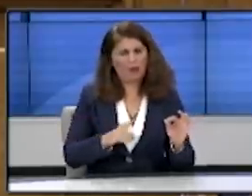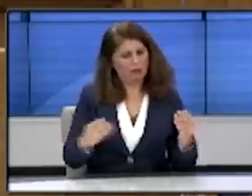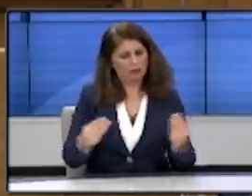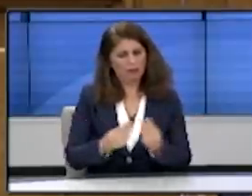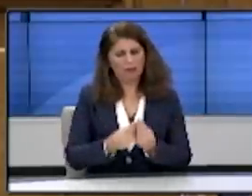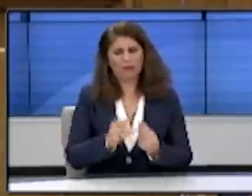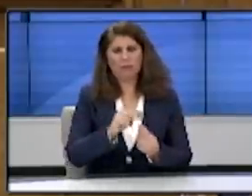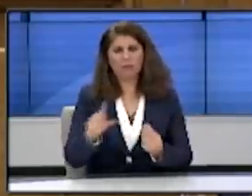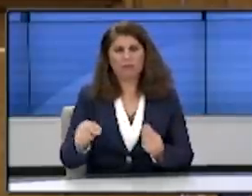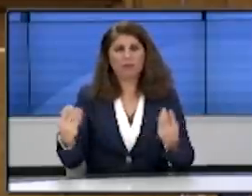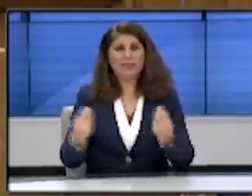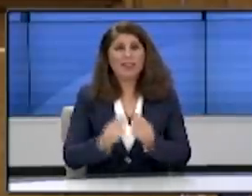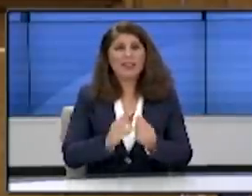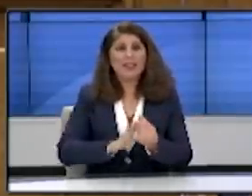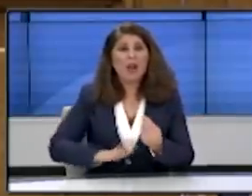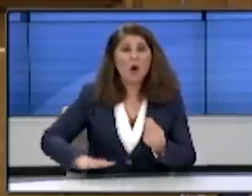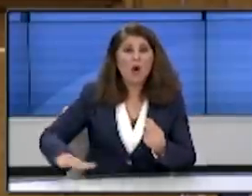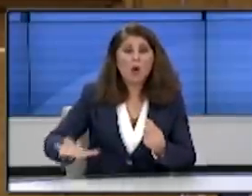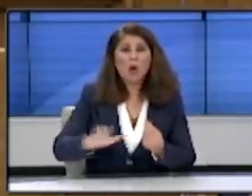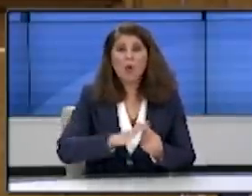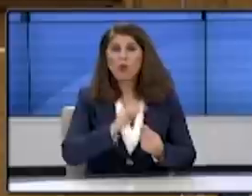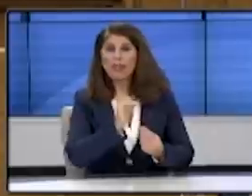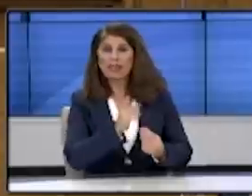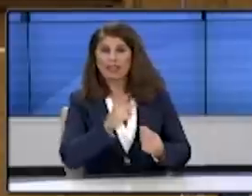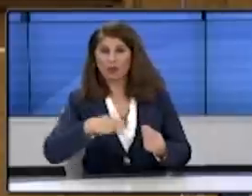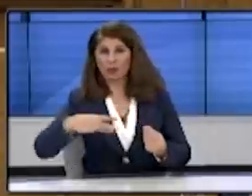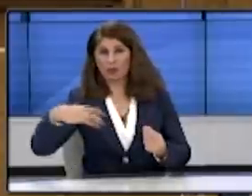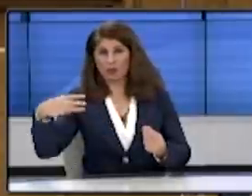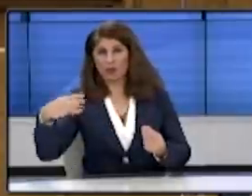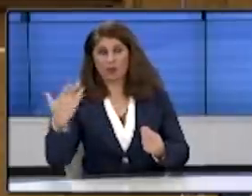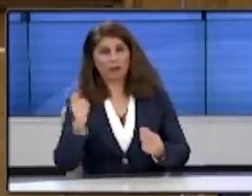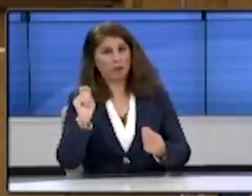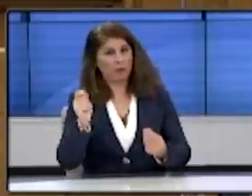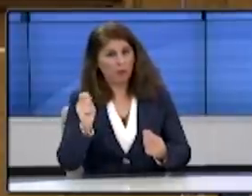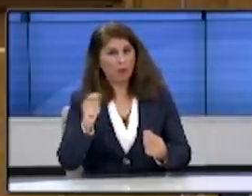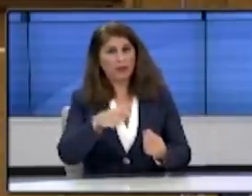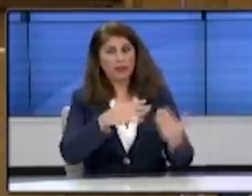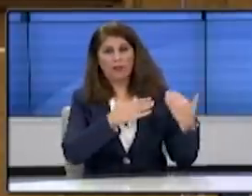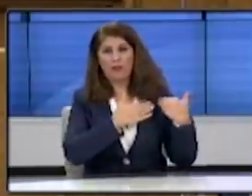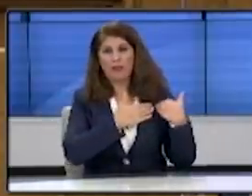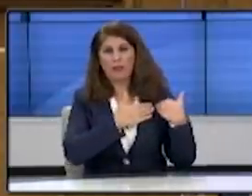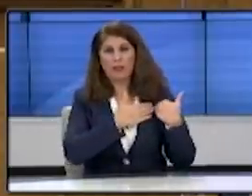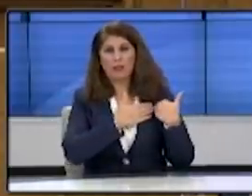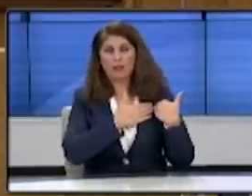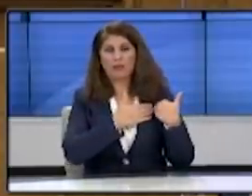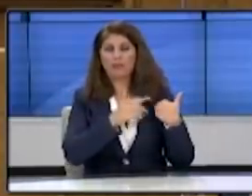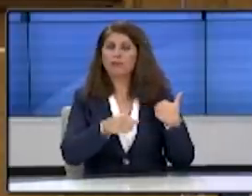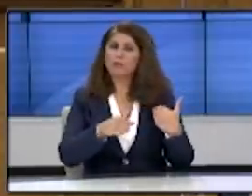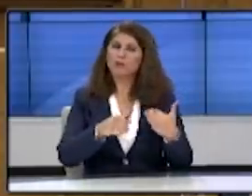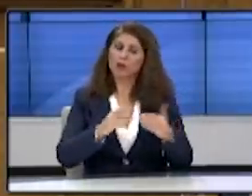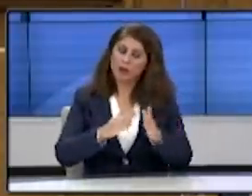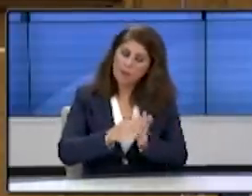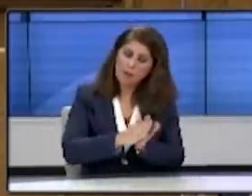Είναι βολική για όλους σας η κριτική του ΣΥΡΙΖΑ ότι η πολιτική σας ευθύνεται για τη διεύρυνση των